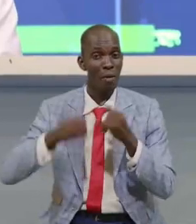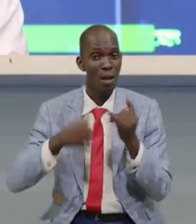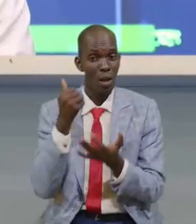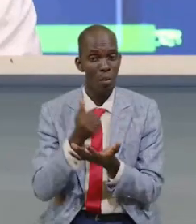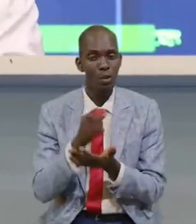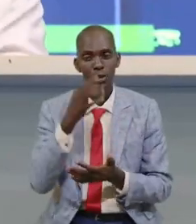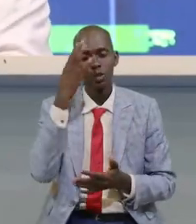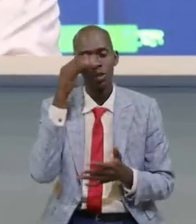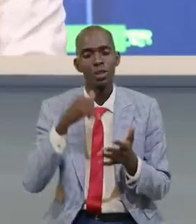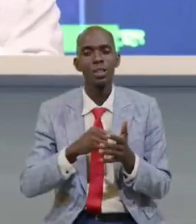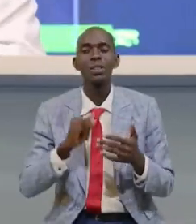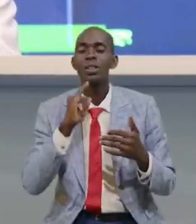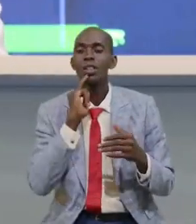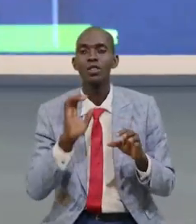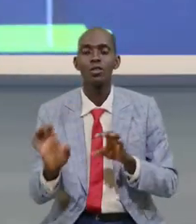c'est fait.